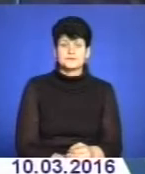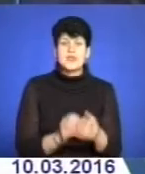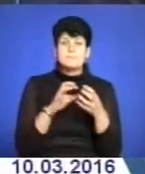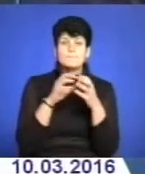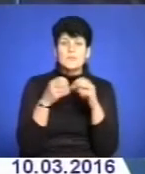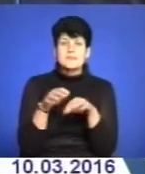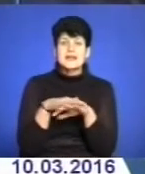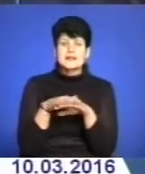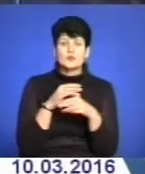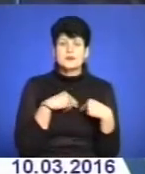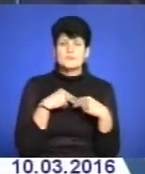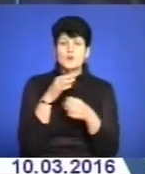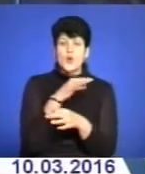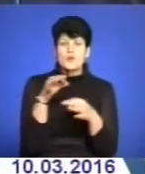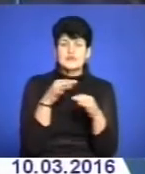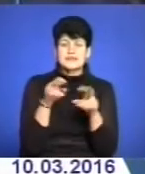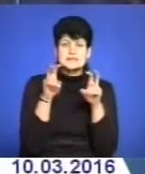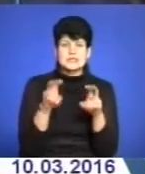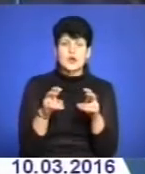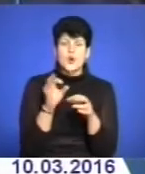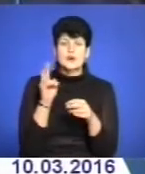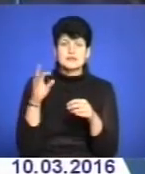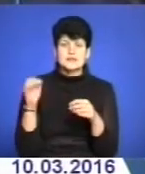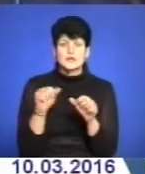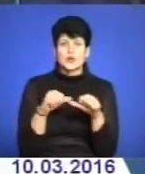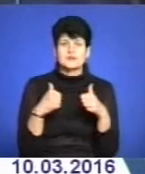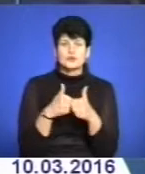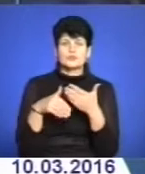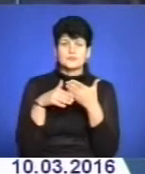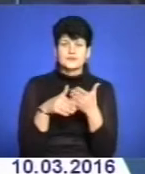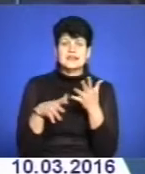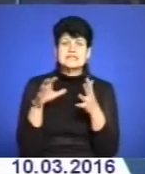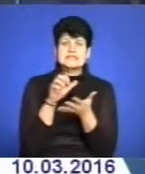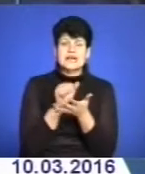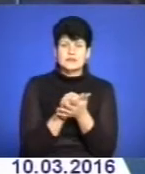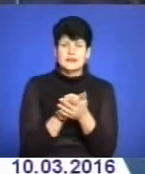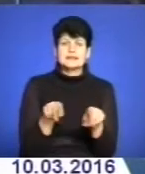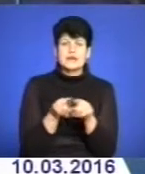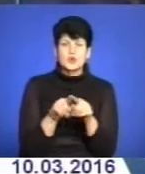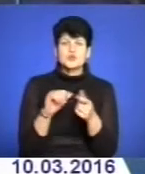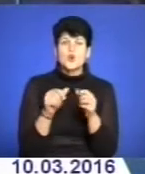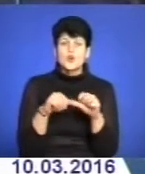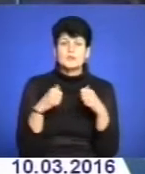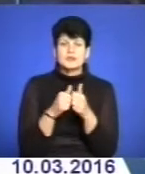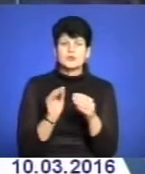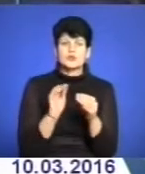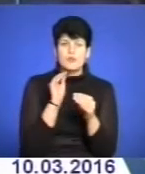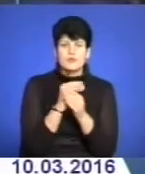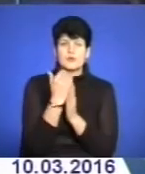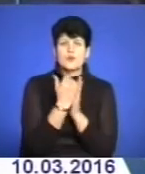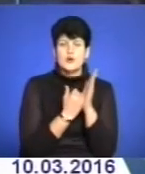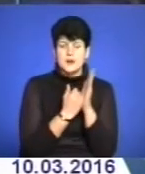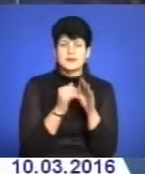Проблеми ринку праці обговорили на засіданні Координаційного комітету сприяння зайнятості. Також комітет доповнив програму зайнятості безробітного